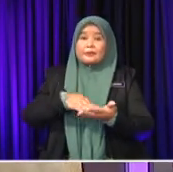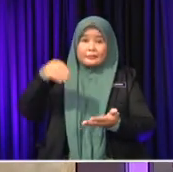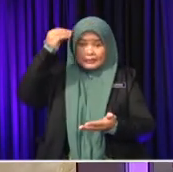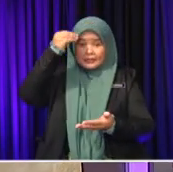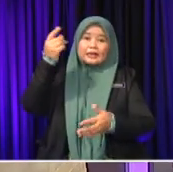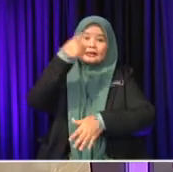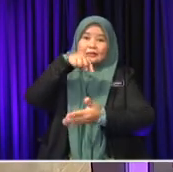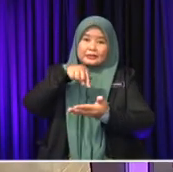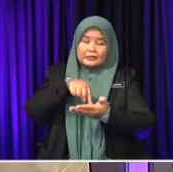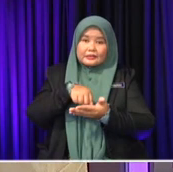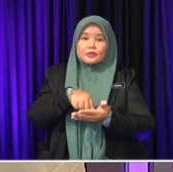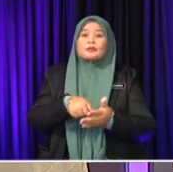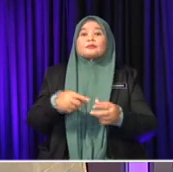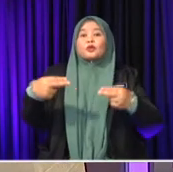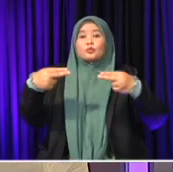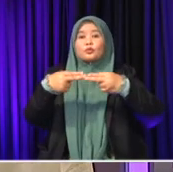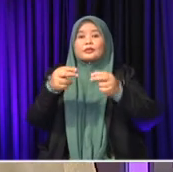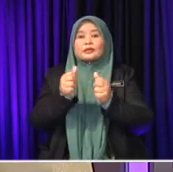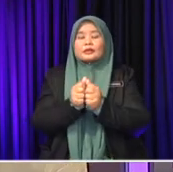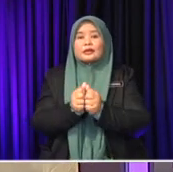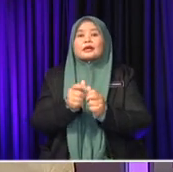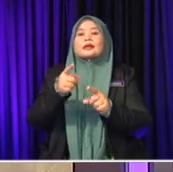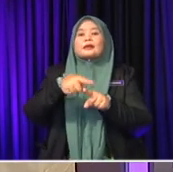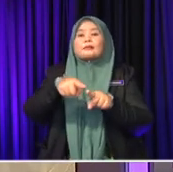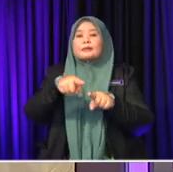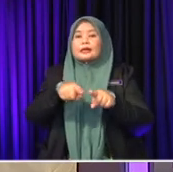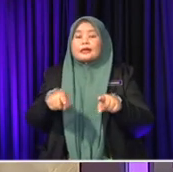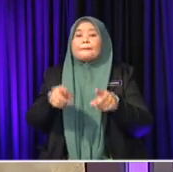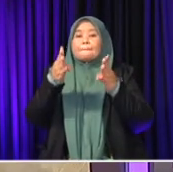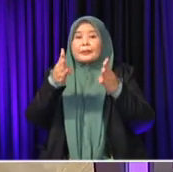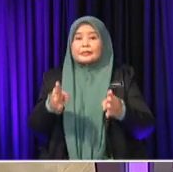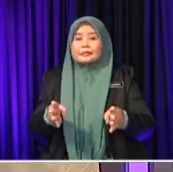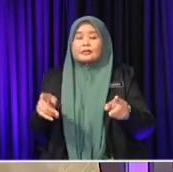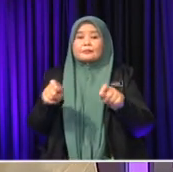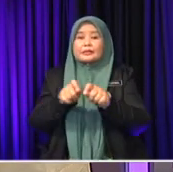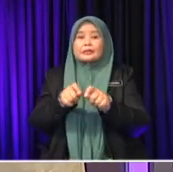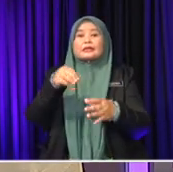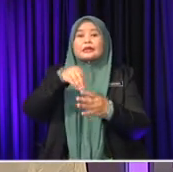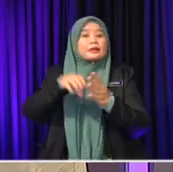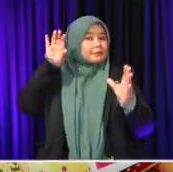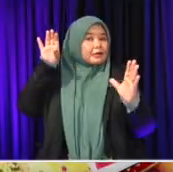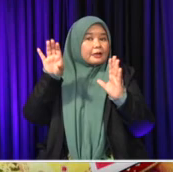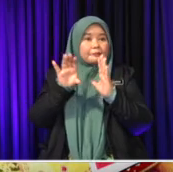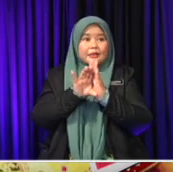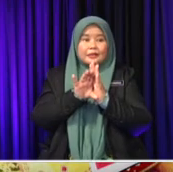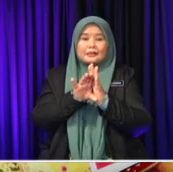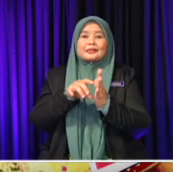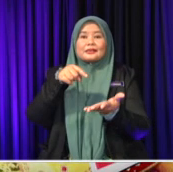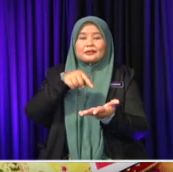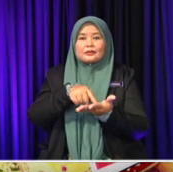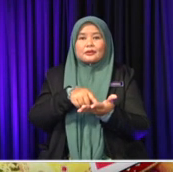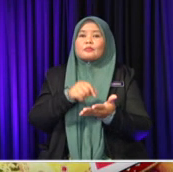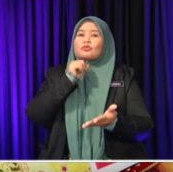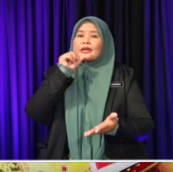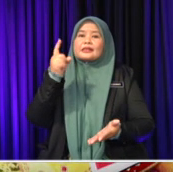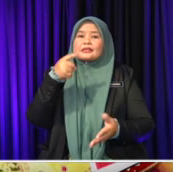pada kali ini Ila berhubung dengan ke berbagaian bangsa seperti dalam gambar di dalam gambar ini bukan saya